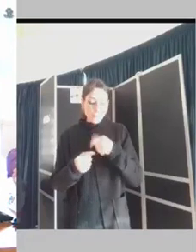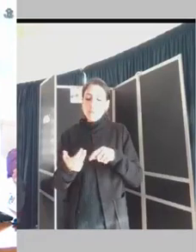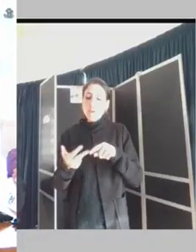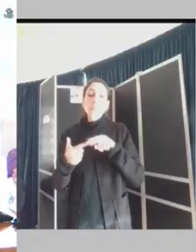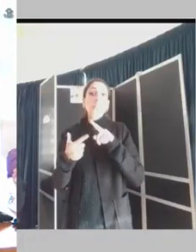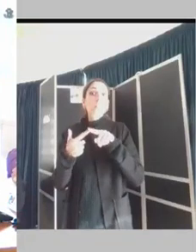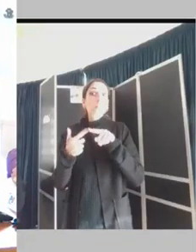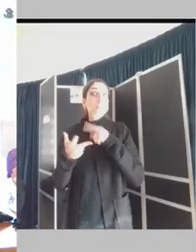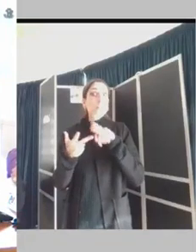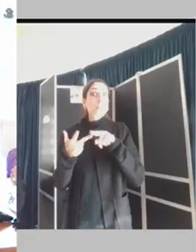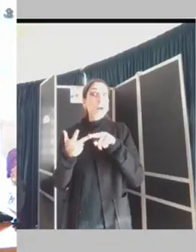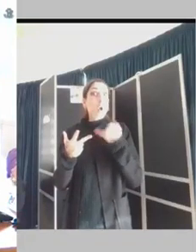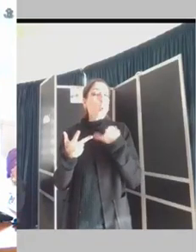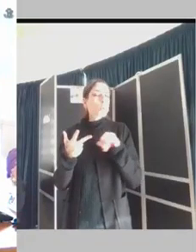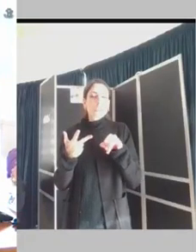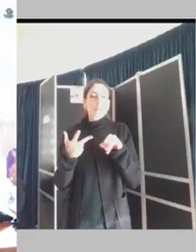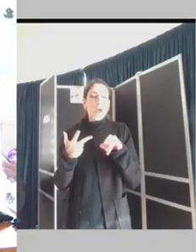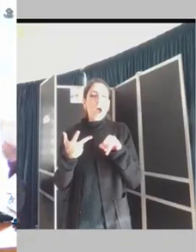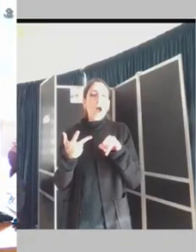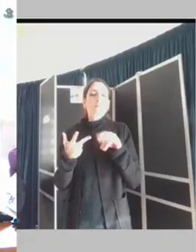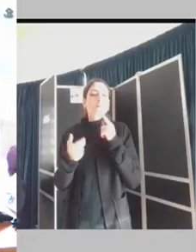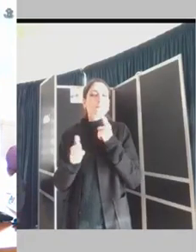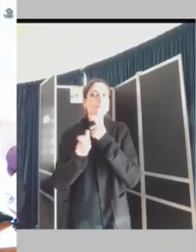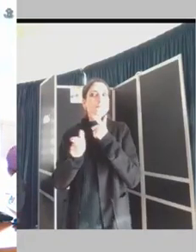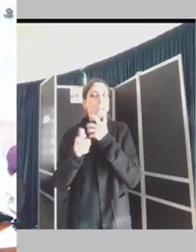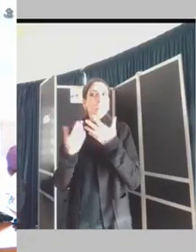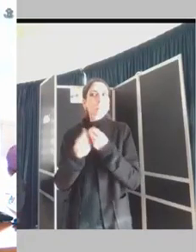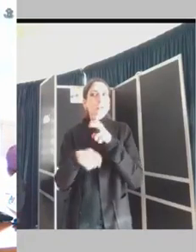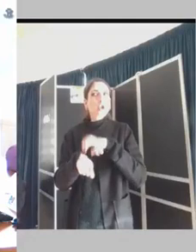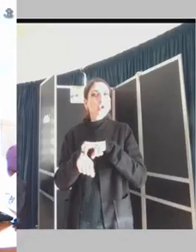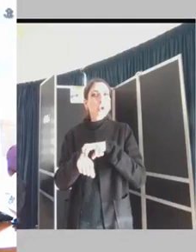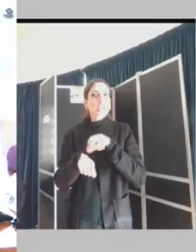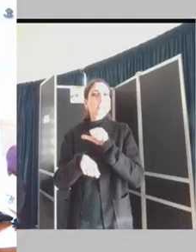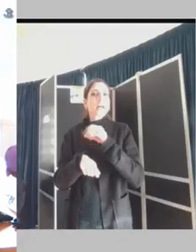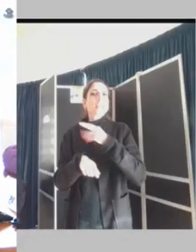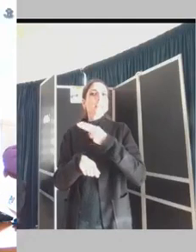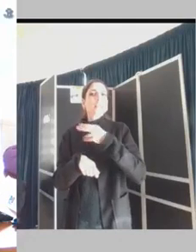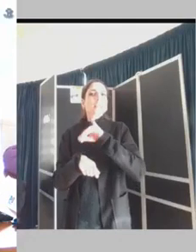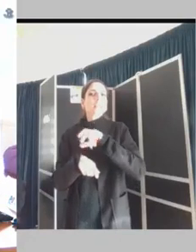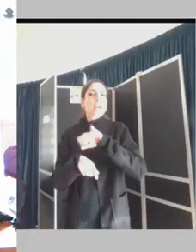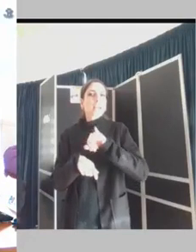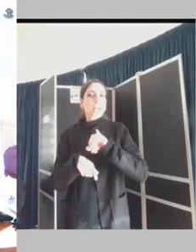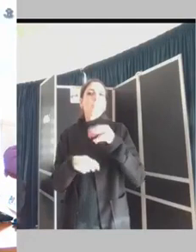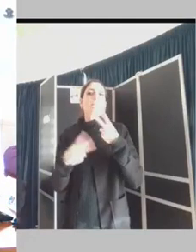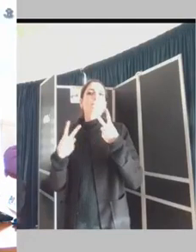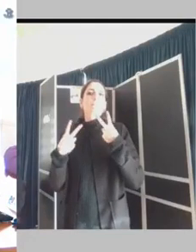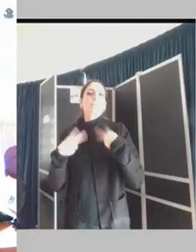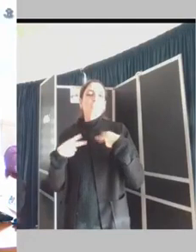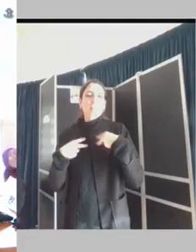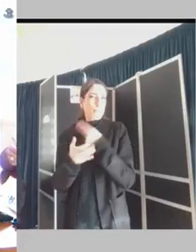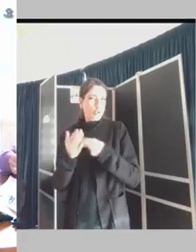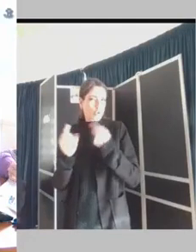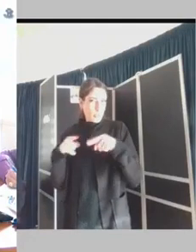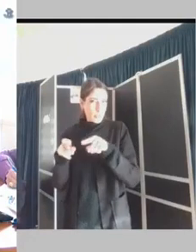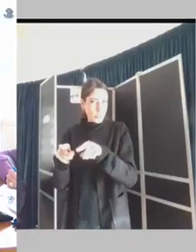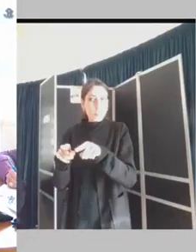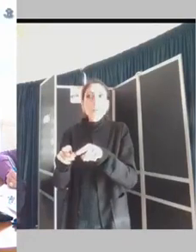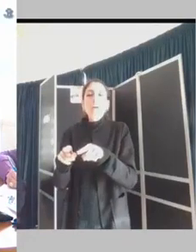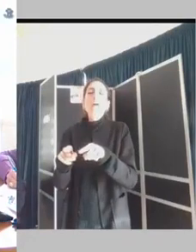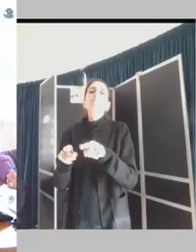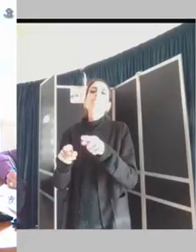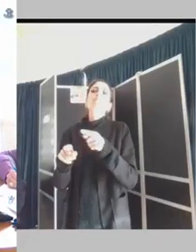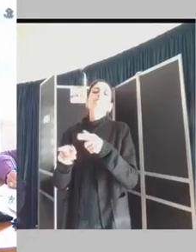dottoressa Schieri di Progetto Vita è quella che di inserire all'interno dei